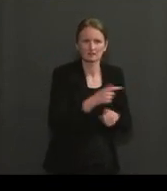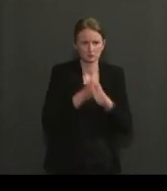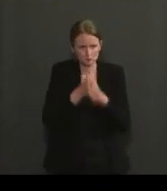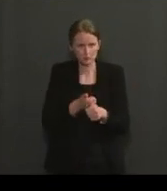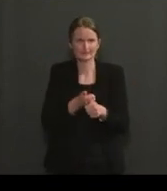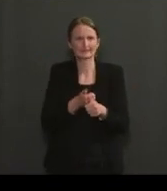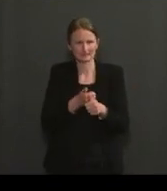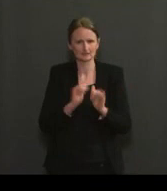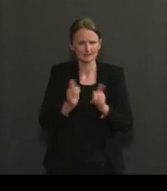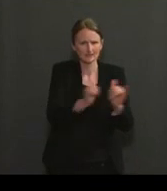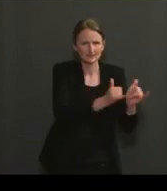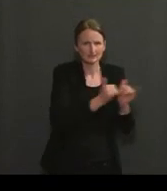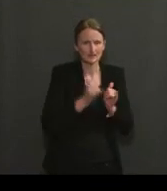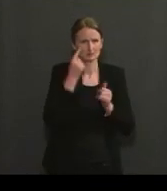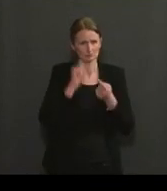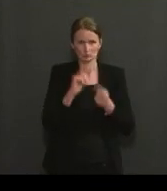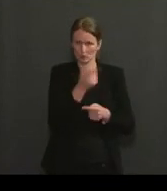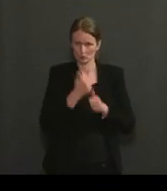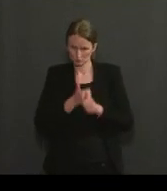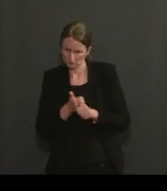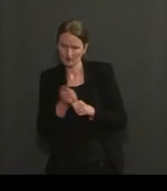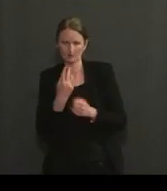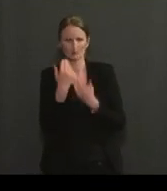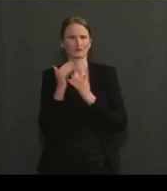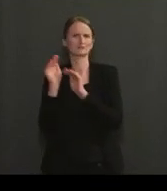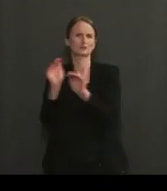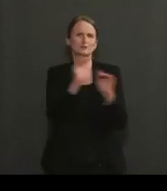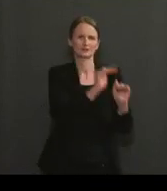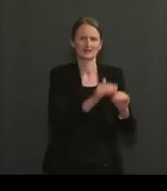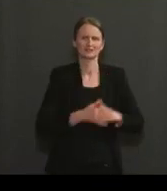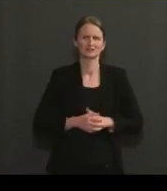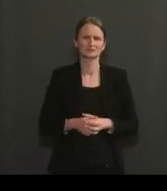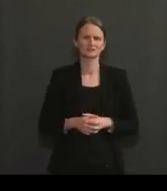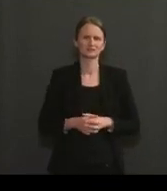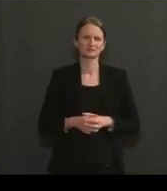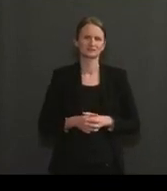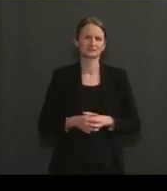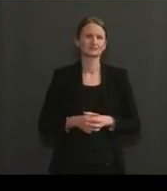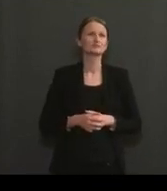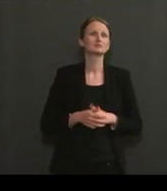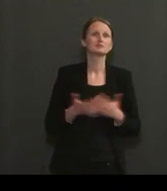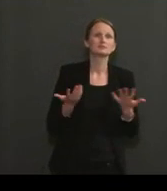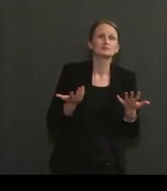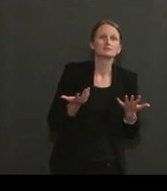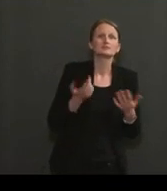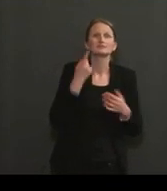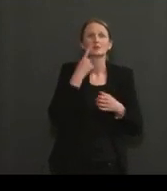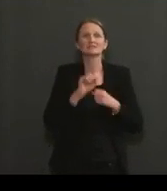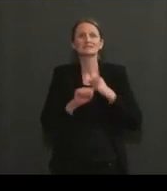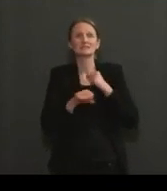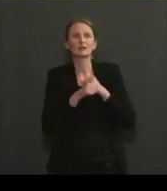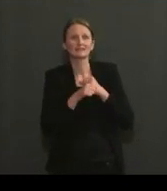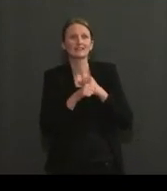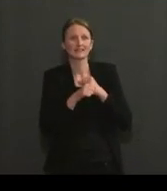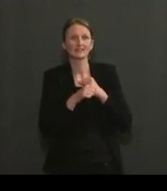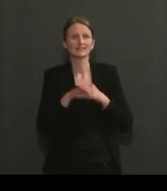En cette période de l'année, des rassemblements, il n'y en a pas qu'autour des commerces. Habituellement, nous nous retrouvons dans les marchés de Noël, ils ne s'organisent pas cette année, et